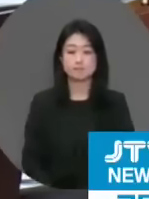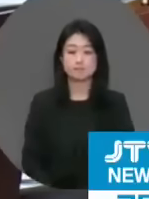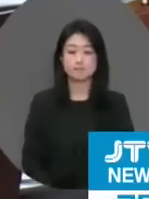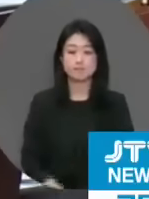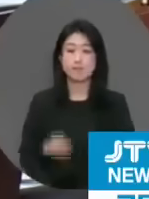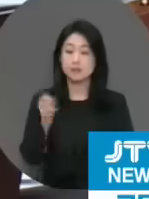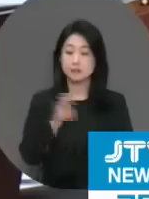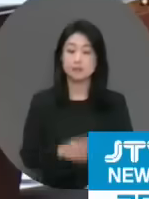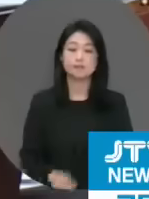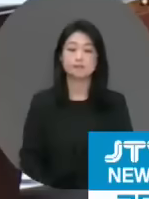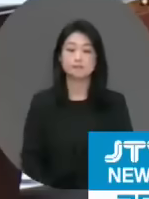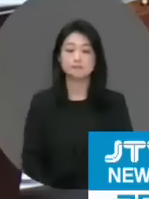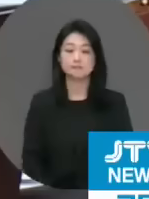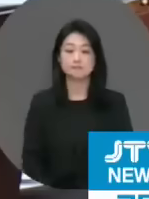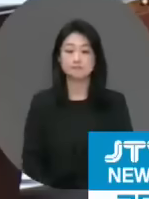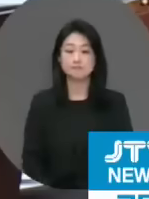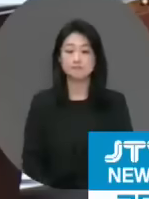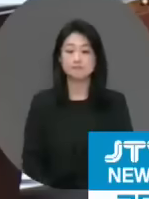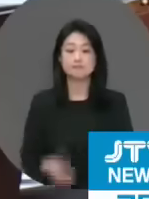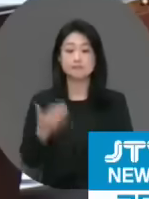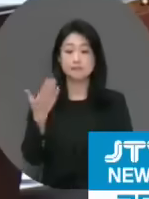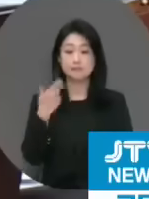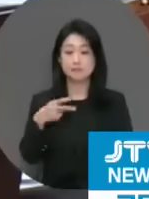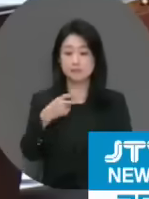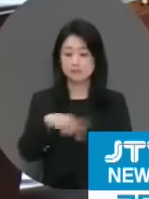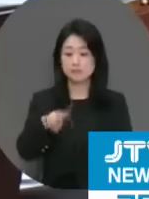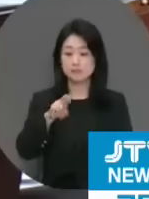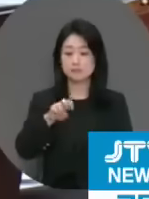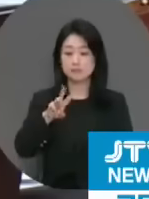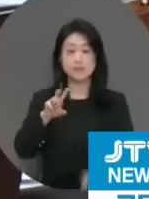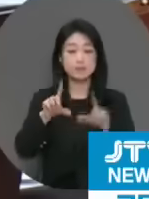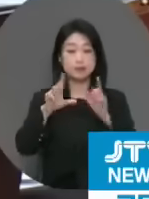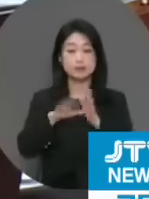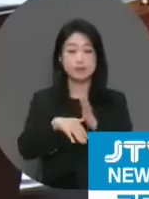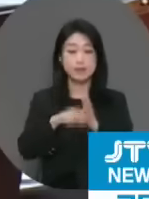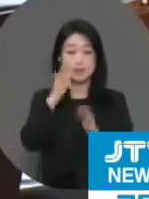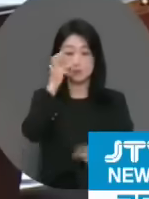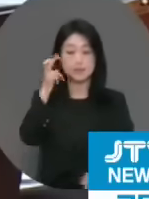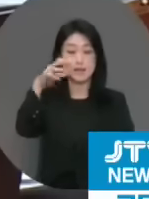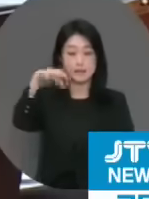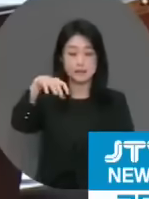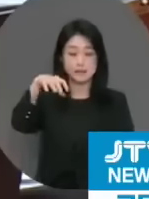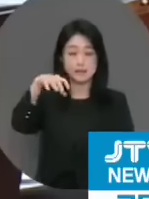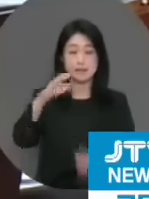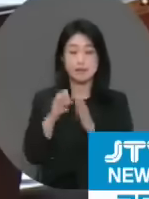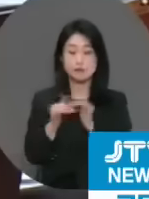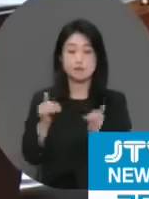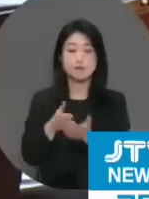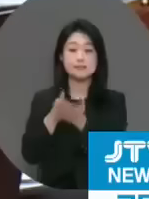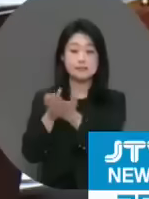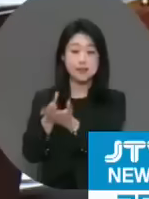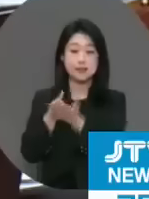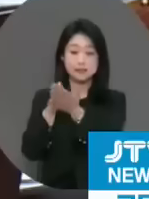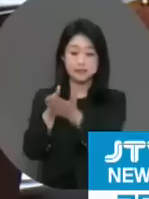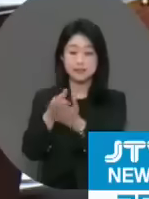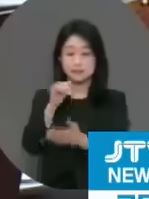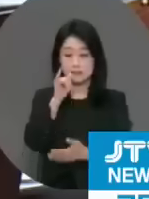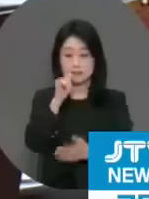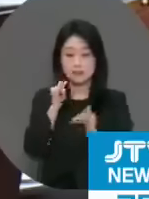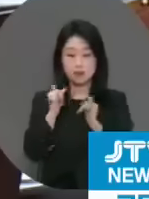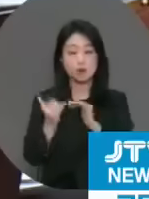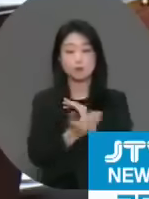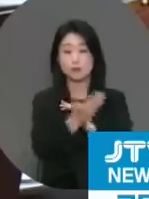수신료 문제 관련해 가지고 지난번 2023년도에 용산에서 국민 제안 형태로 해가지고